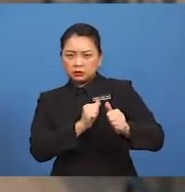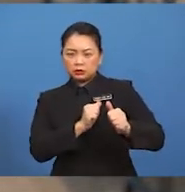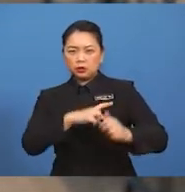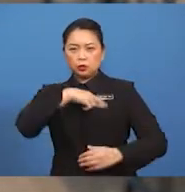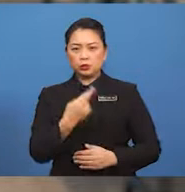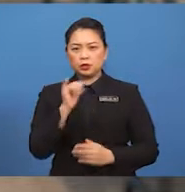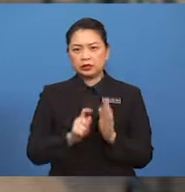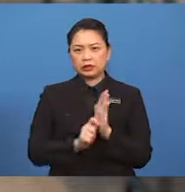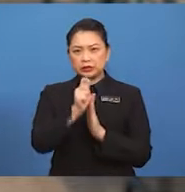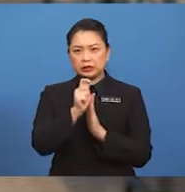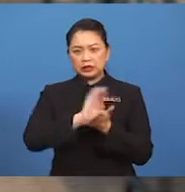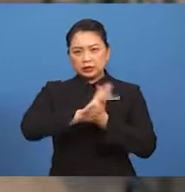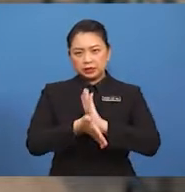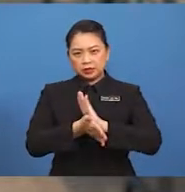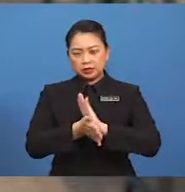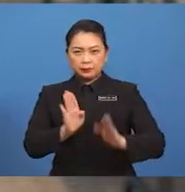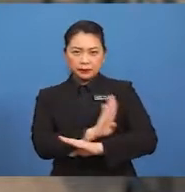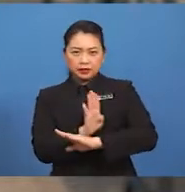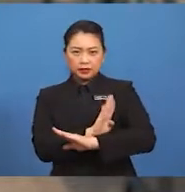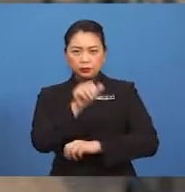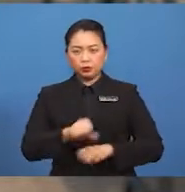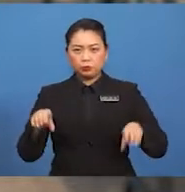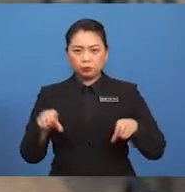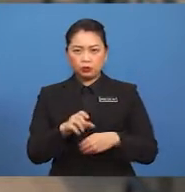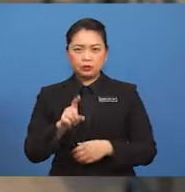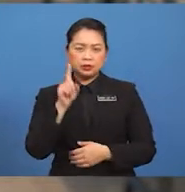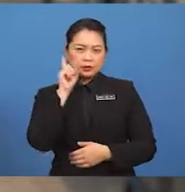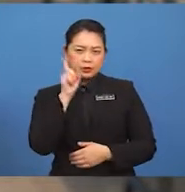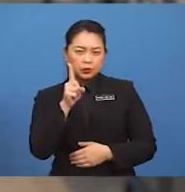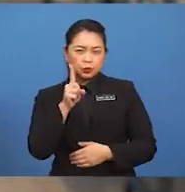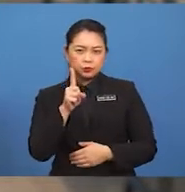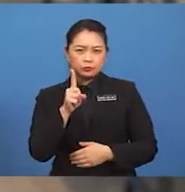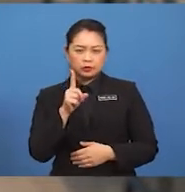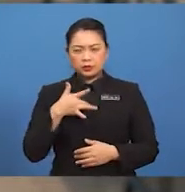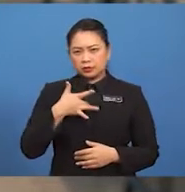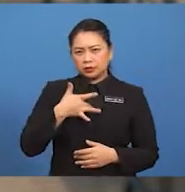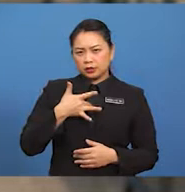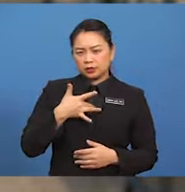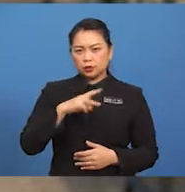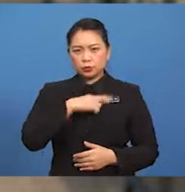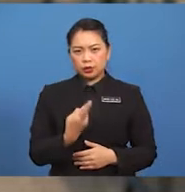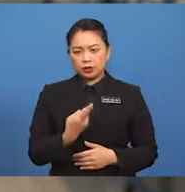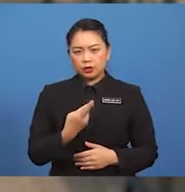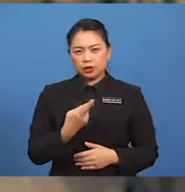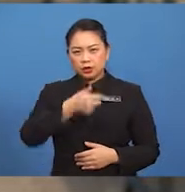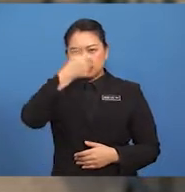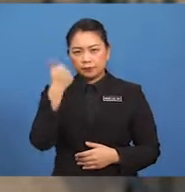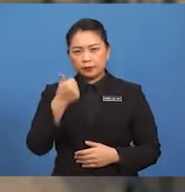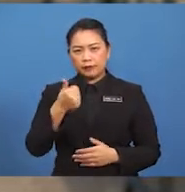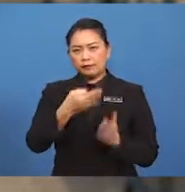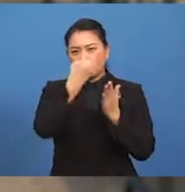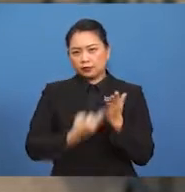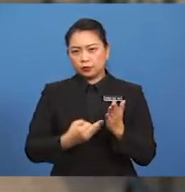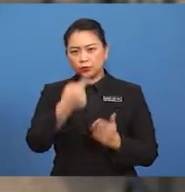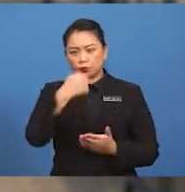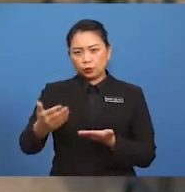kerugian yang tinggi, jadi perniagaan boleh membuat satu anggaran kerugian akibat daripada gagal